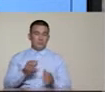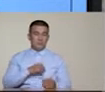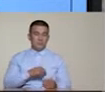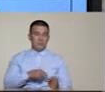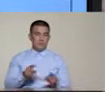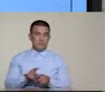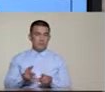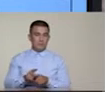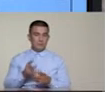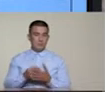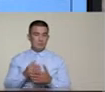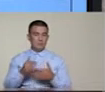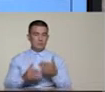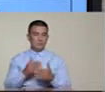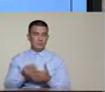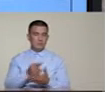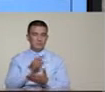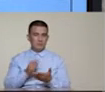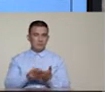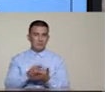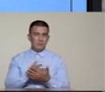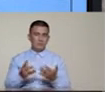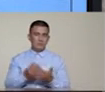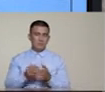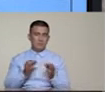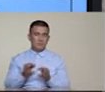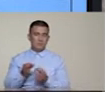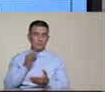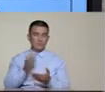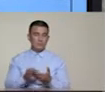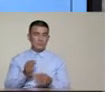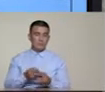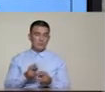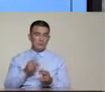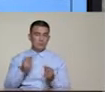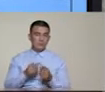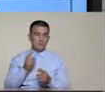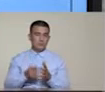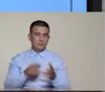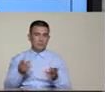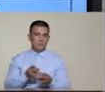keyingi topshiriqlarni so'roq o'rinlarida to'g'ri javoblarni aniqlashingiz kerak bo'ladi.